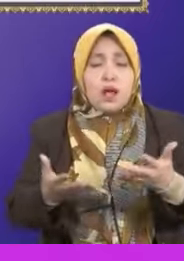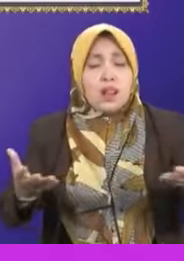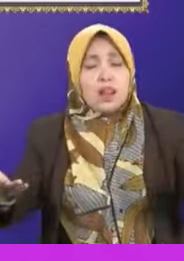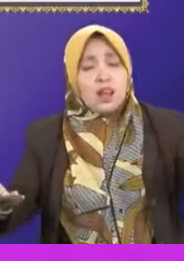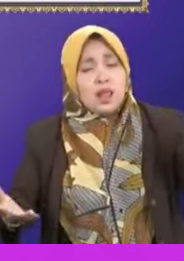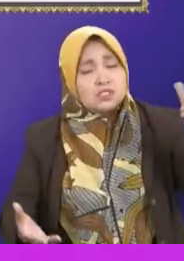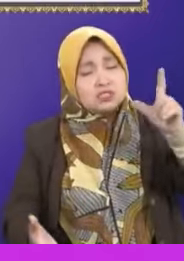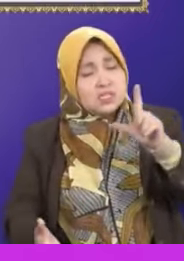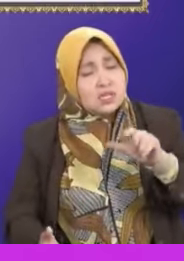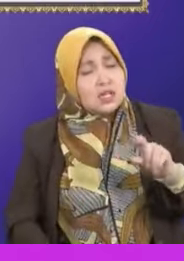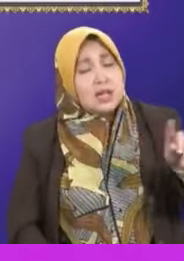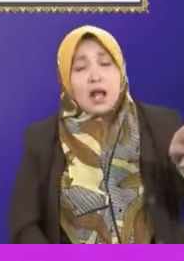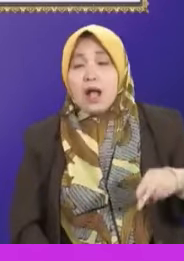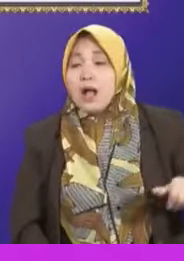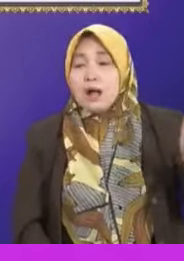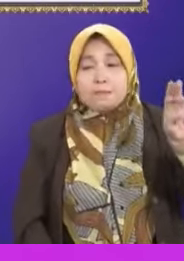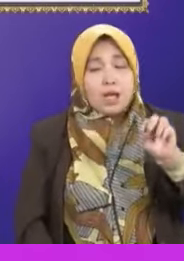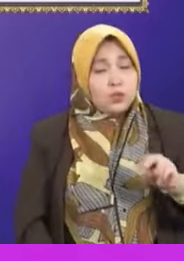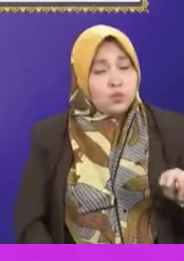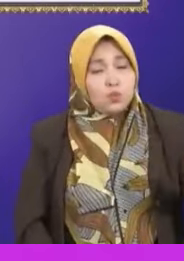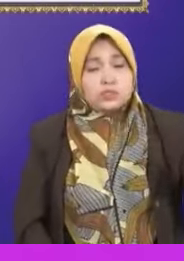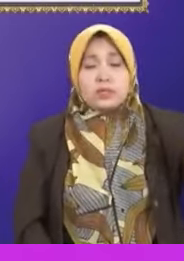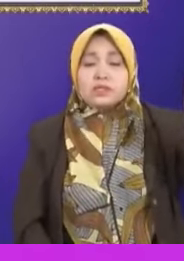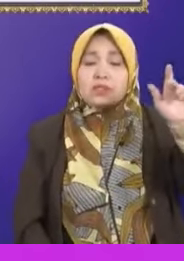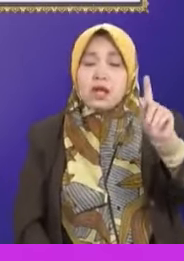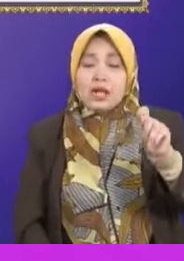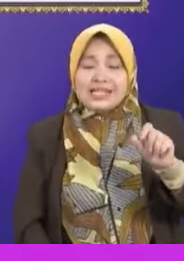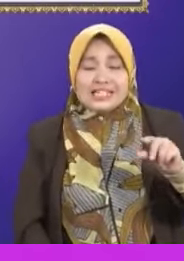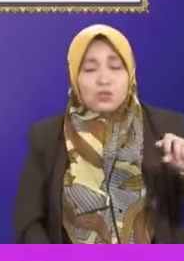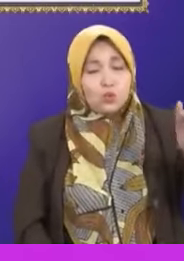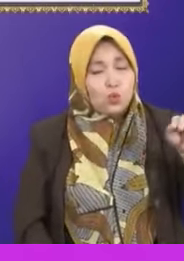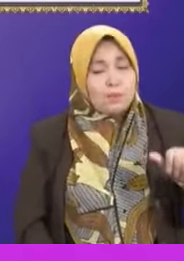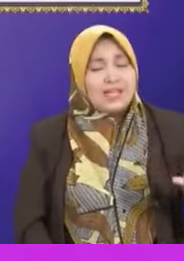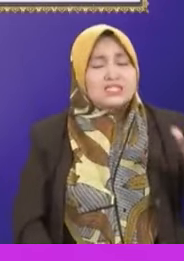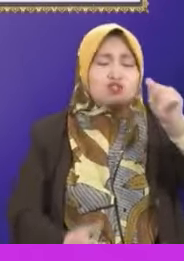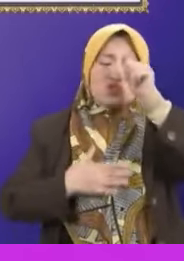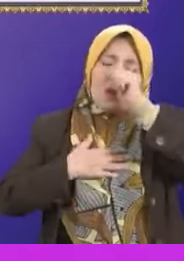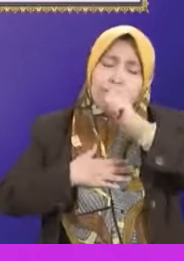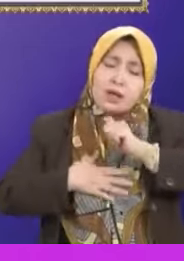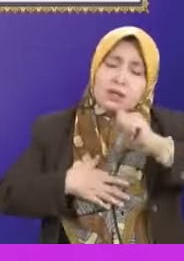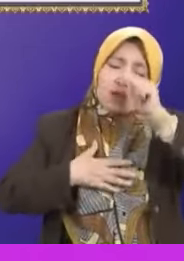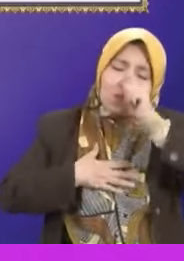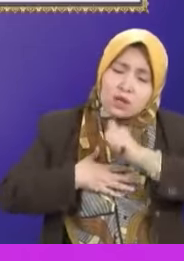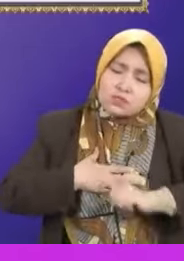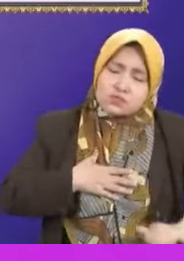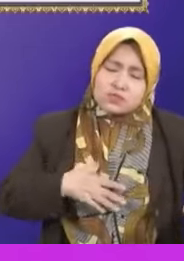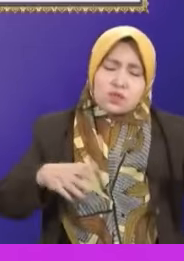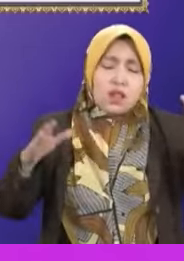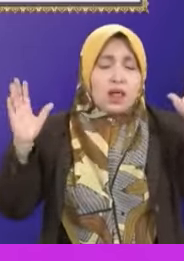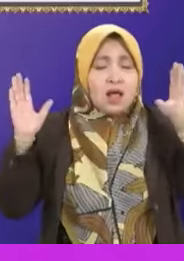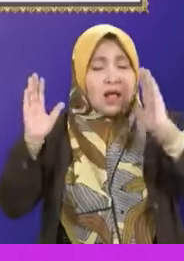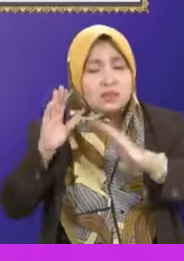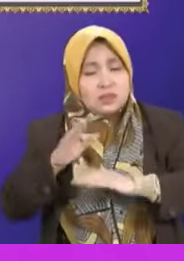أيها الذين آمنوا استعينوا بالصبر